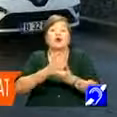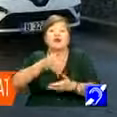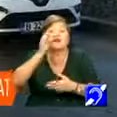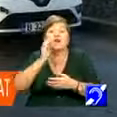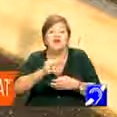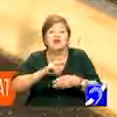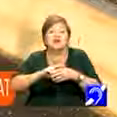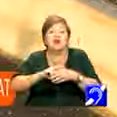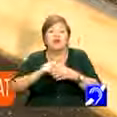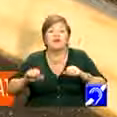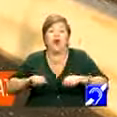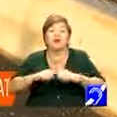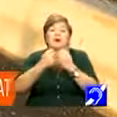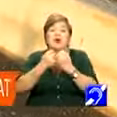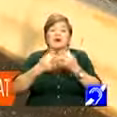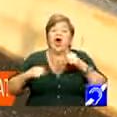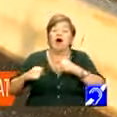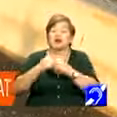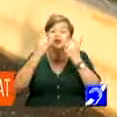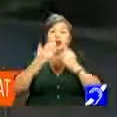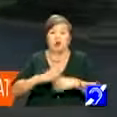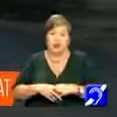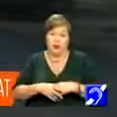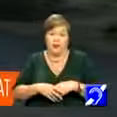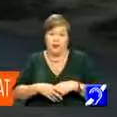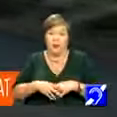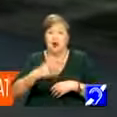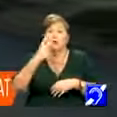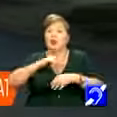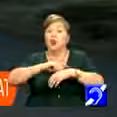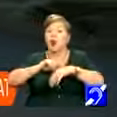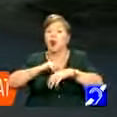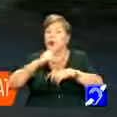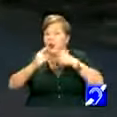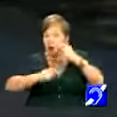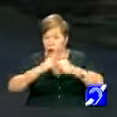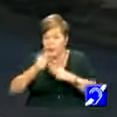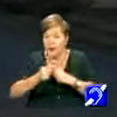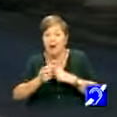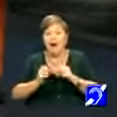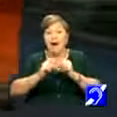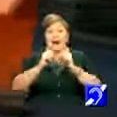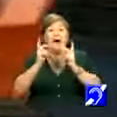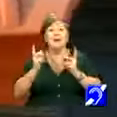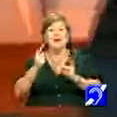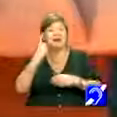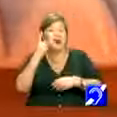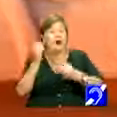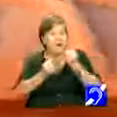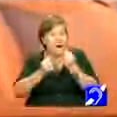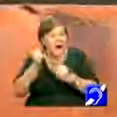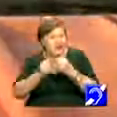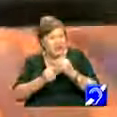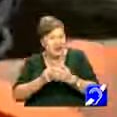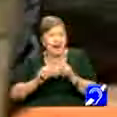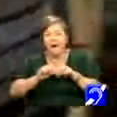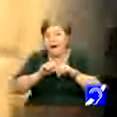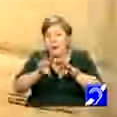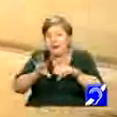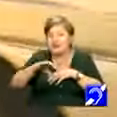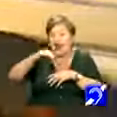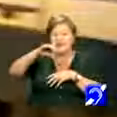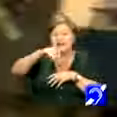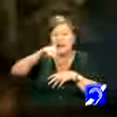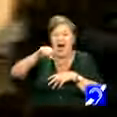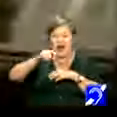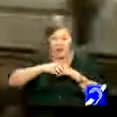cum s-a produs acest accident de circulație. La 2 ore după producerea carambolului, un utilaj a ajuns în zonă și a împrăștiat sare.